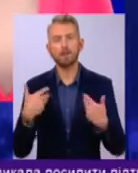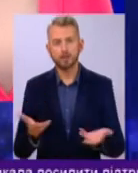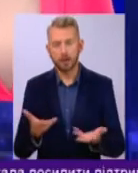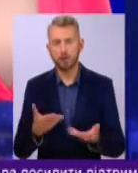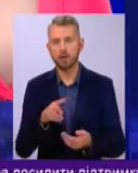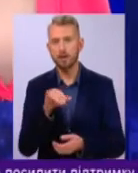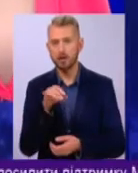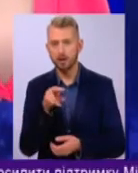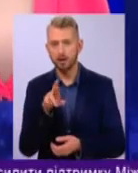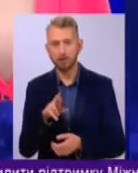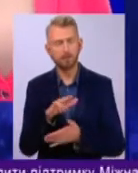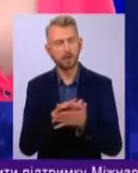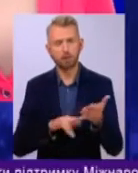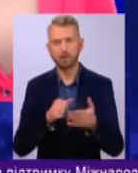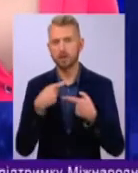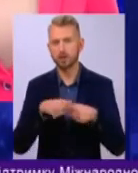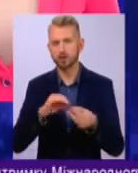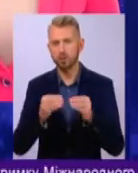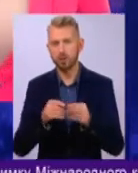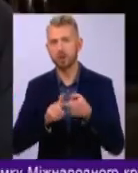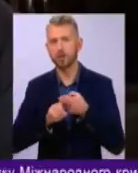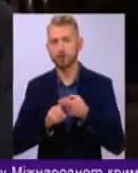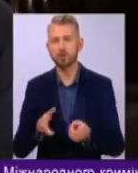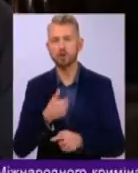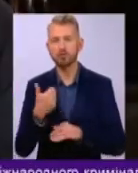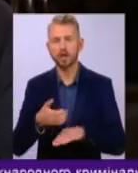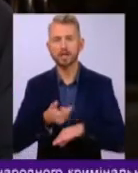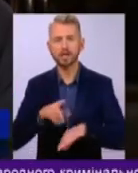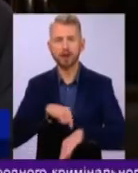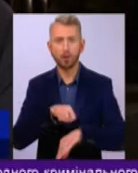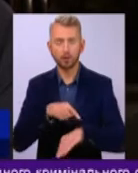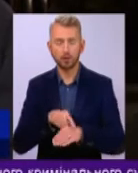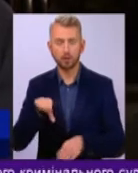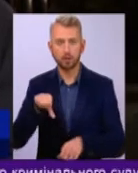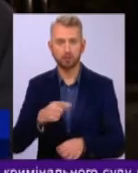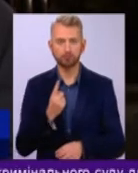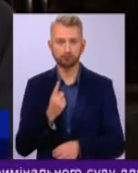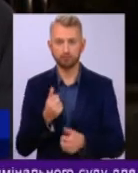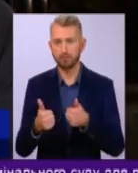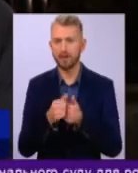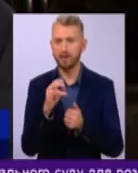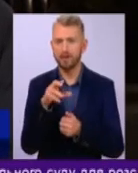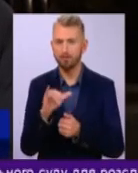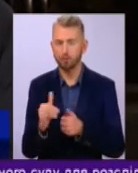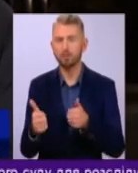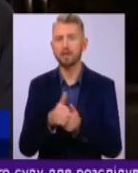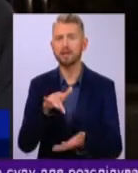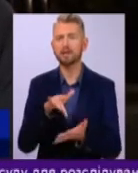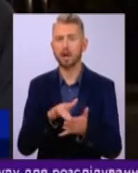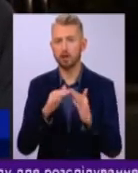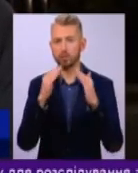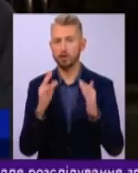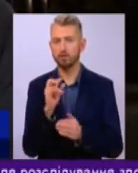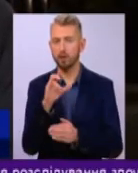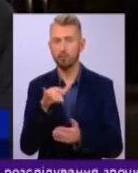Вітаю, Лілю. Перепрошую за технічні проблеми зі зв'язком. Ми вже кілька годин чергуємо біля НАБУ, біля центральної будівлі НАБУ в центрі міста.